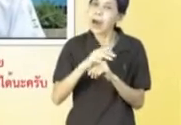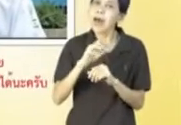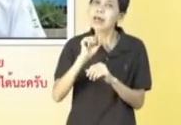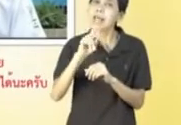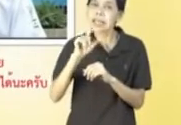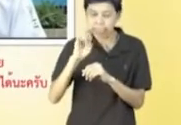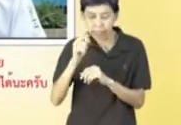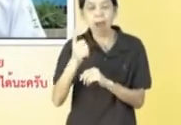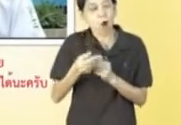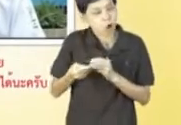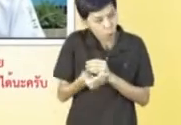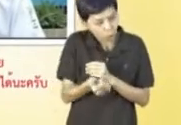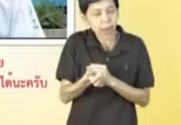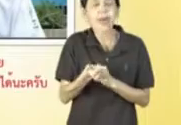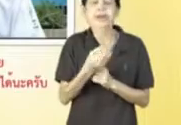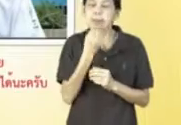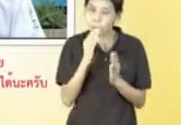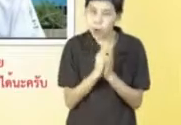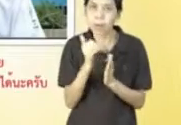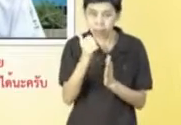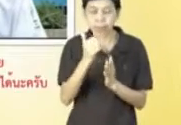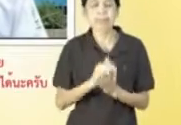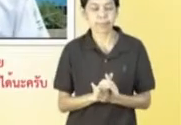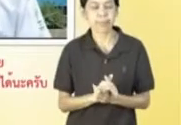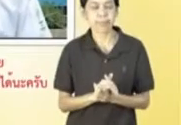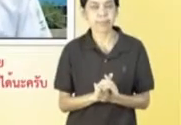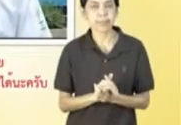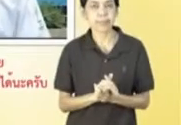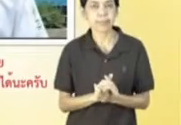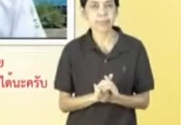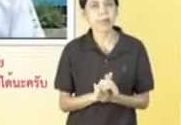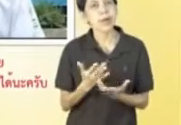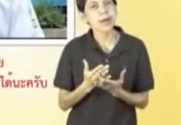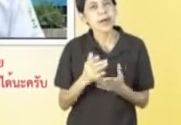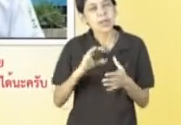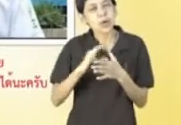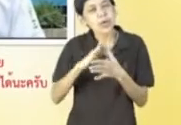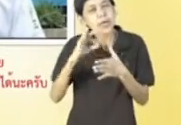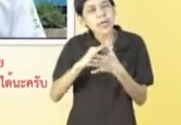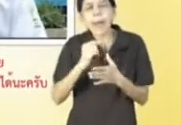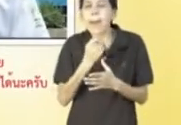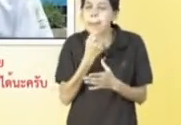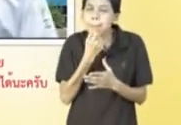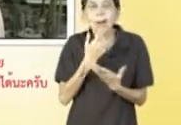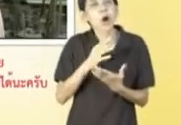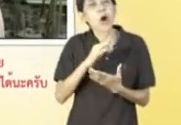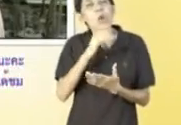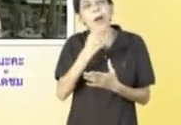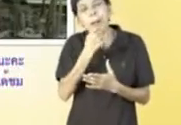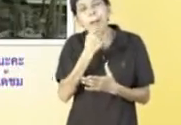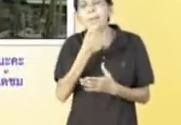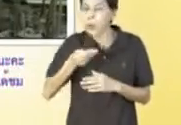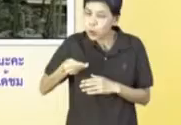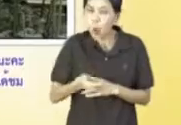อันนี้ถือว่าเข้ากันอย่างดีเลยหรือไม่ก็จะเป็นเนื้อเค็มหรือหมูเค็มทอดก็ได้นะครับ ค่ะ